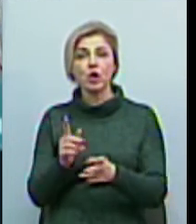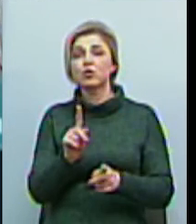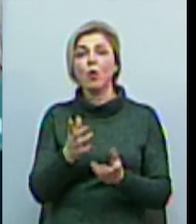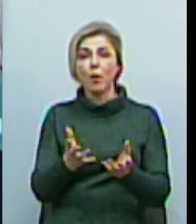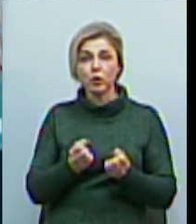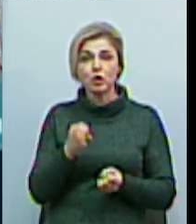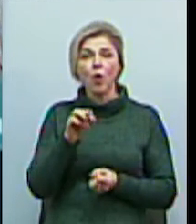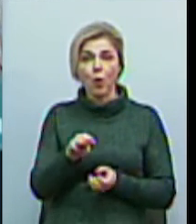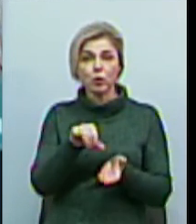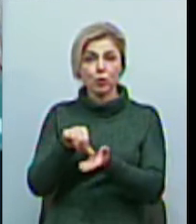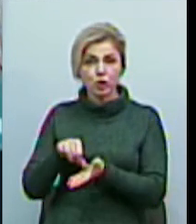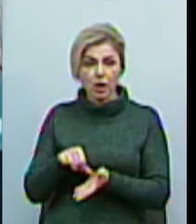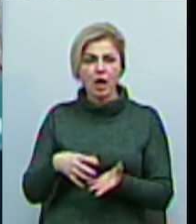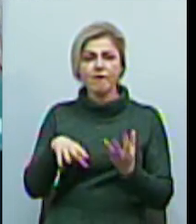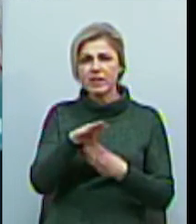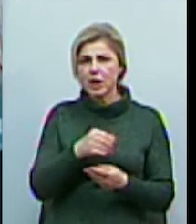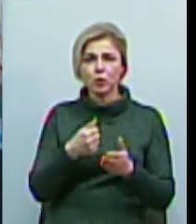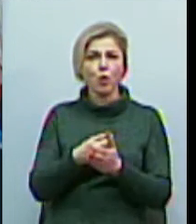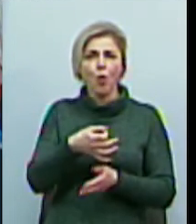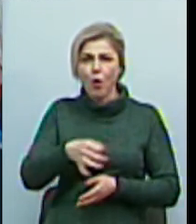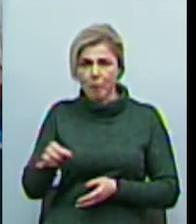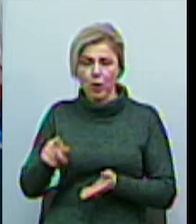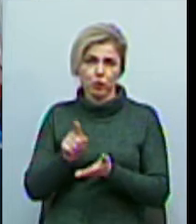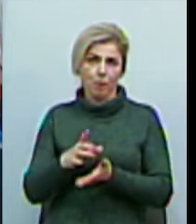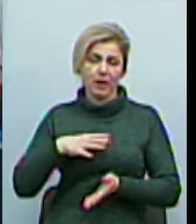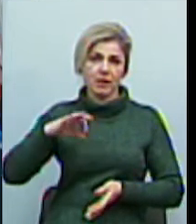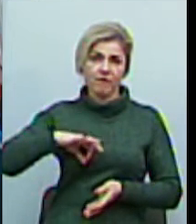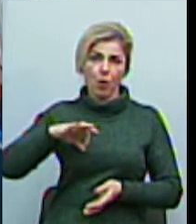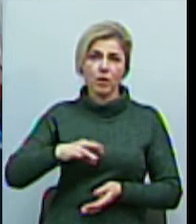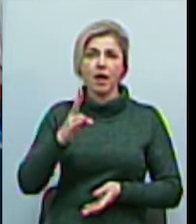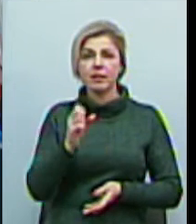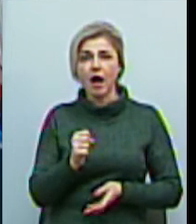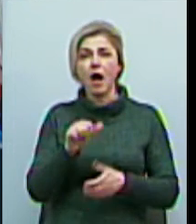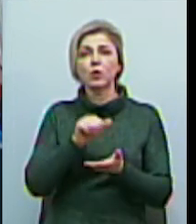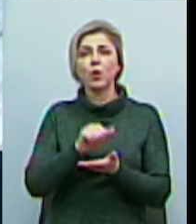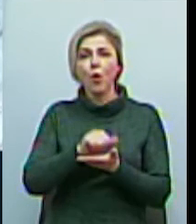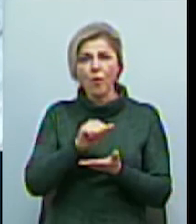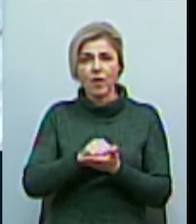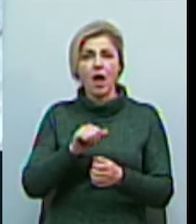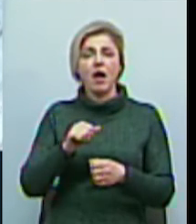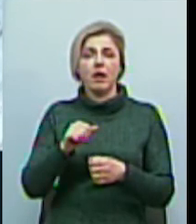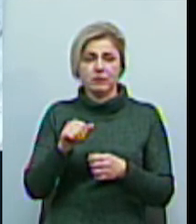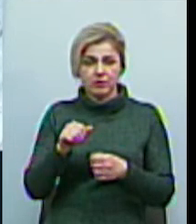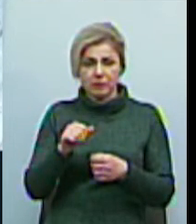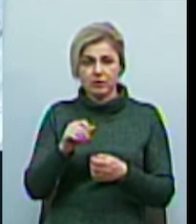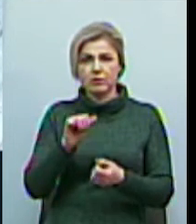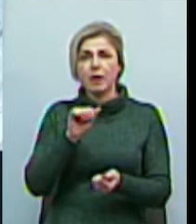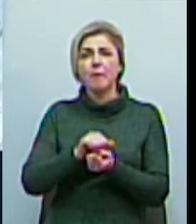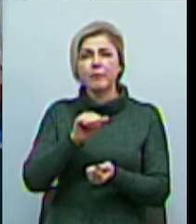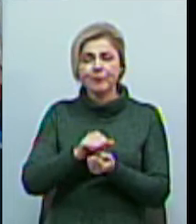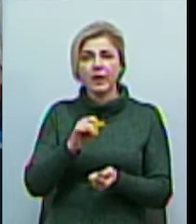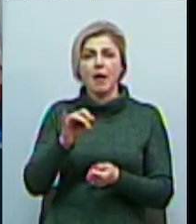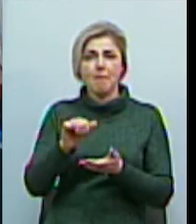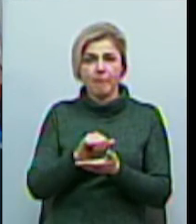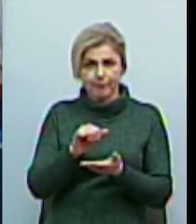вони абсолютно всі до копійки повинні бути використані на видрук матеріалів, на оплату